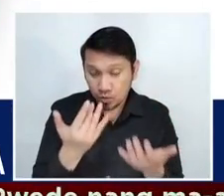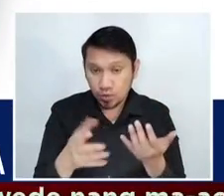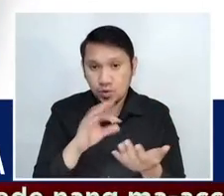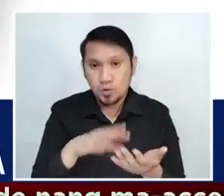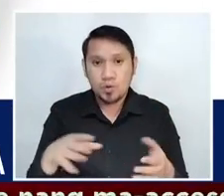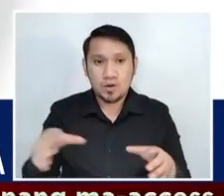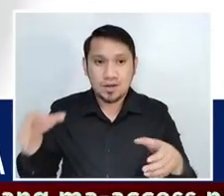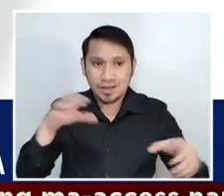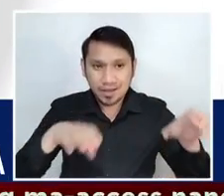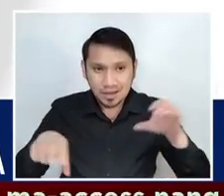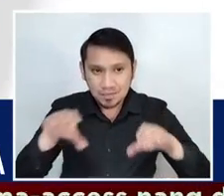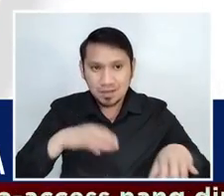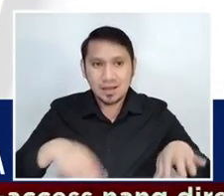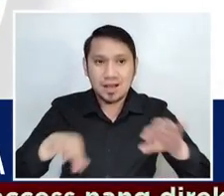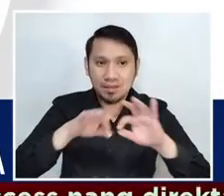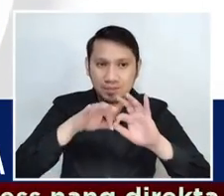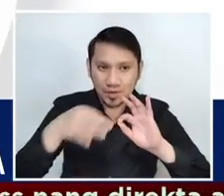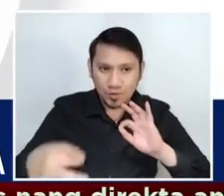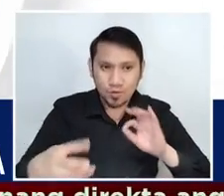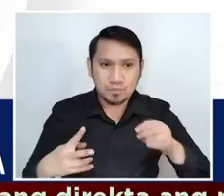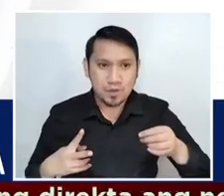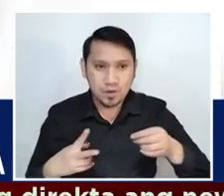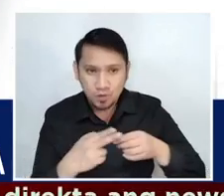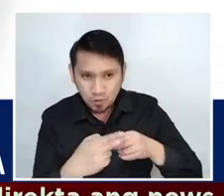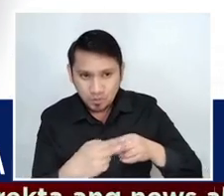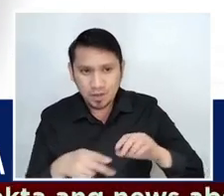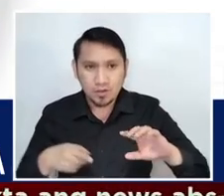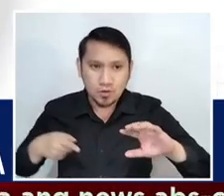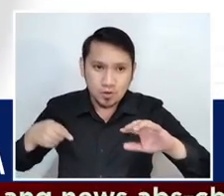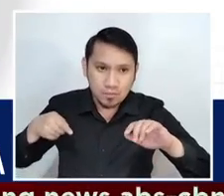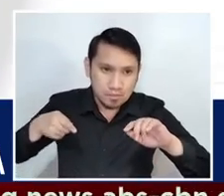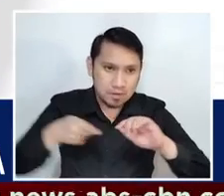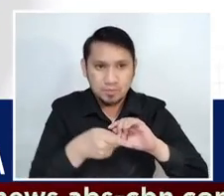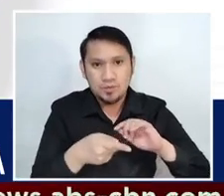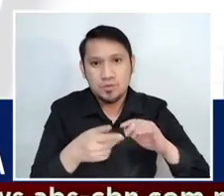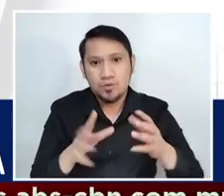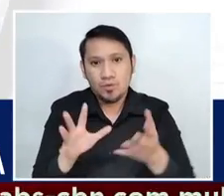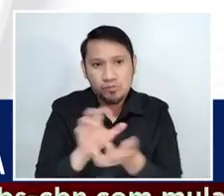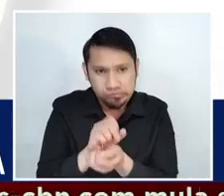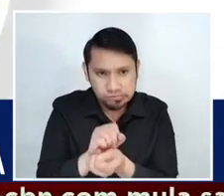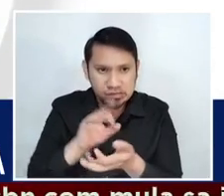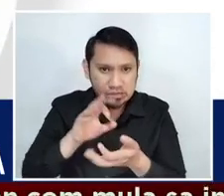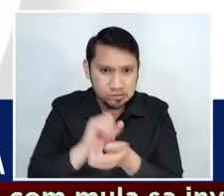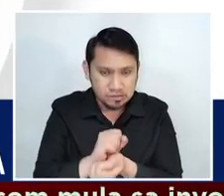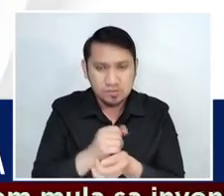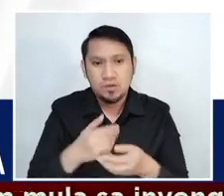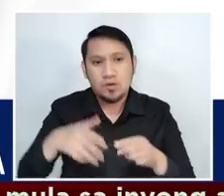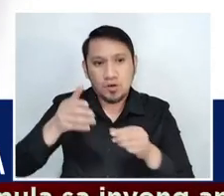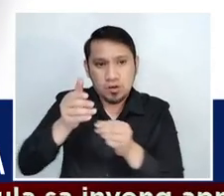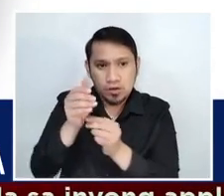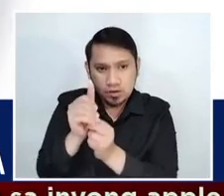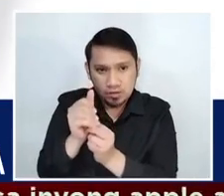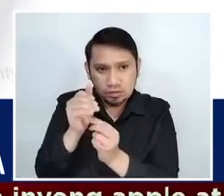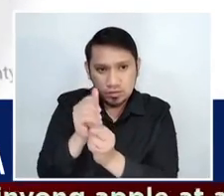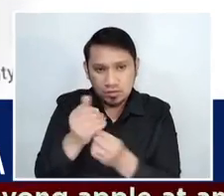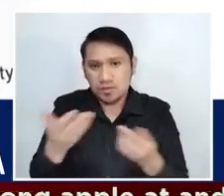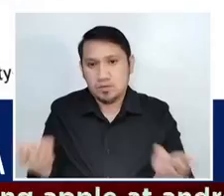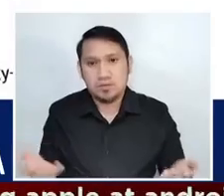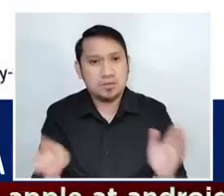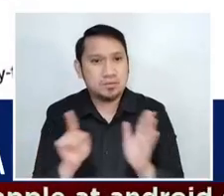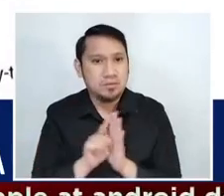kemikal, pagpunit, paggupit o pagbutas, labis na paglukot o pagtupi, pagstaple o paglalagay ng anumang